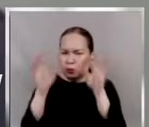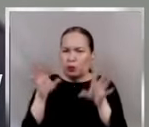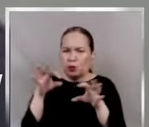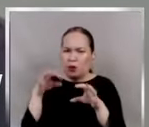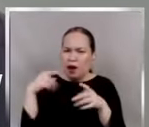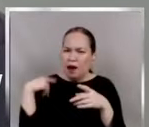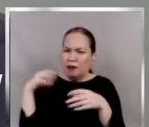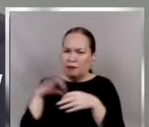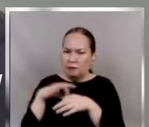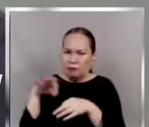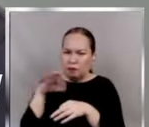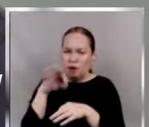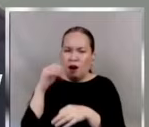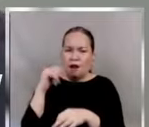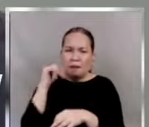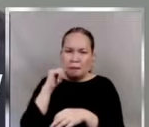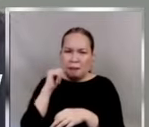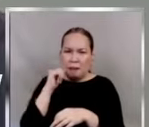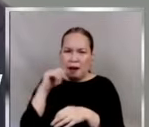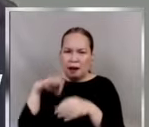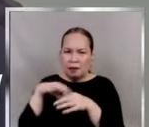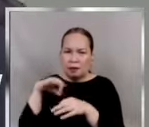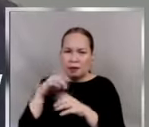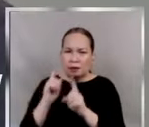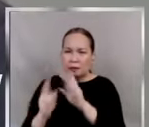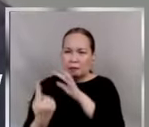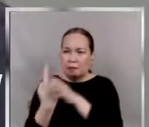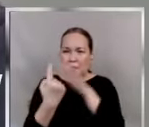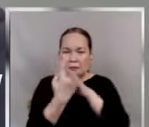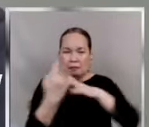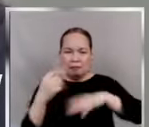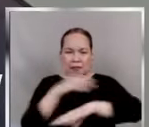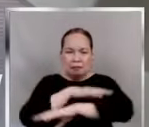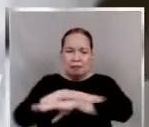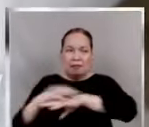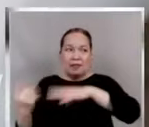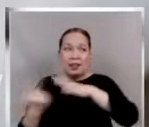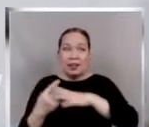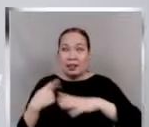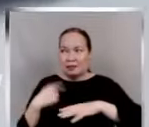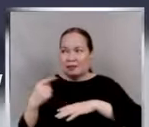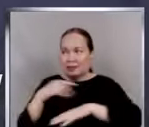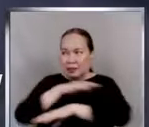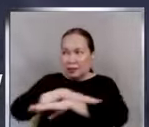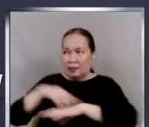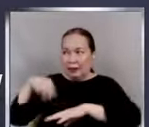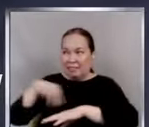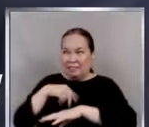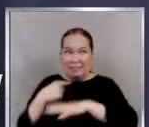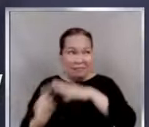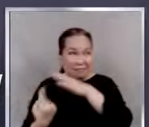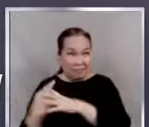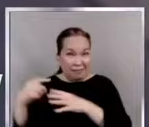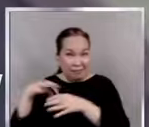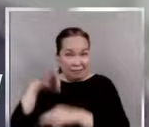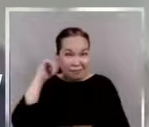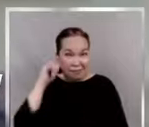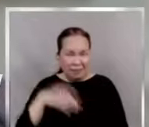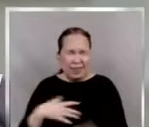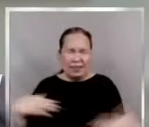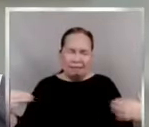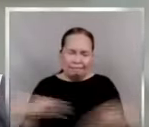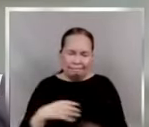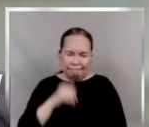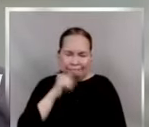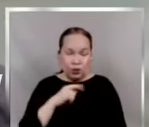may white lady daw na may sumusulpot sa stage. Eh, nandun po kami sa stage. Kaya naman daw hindi pumapayag si